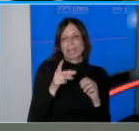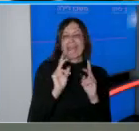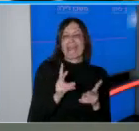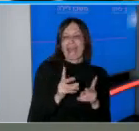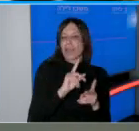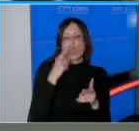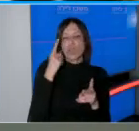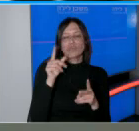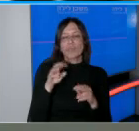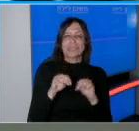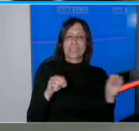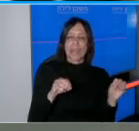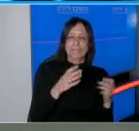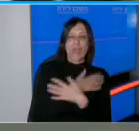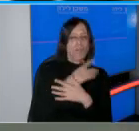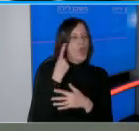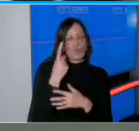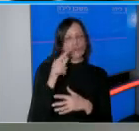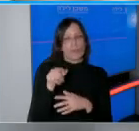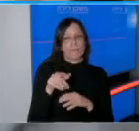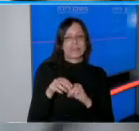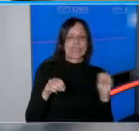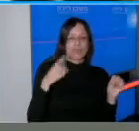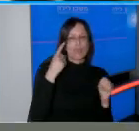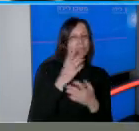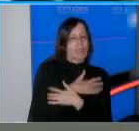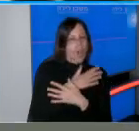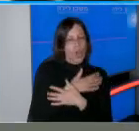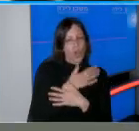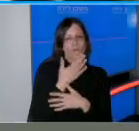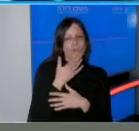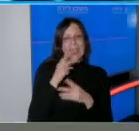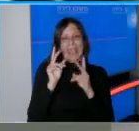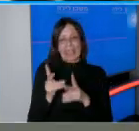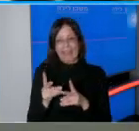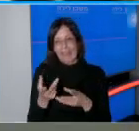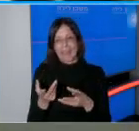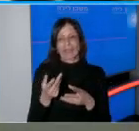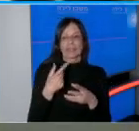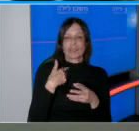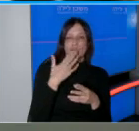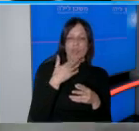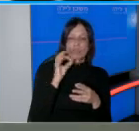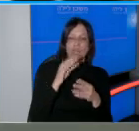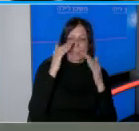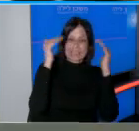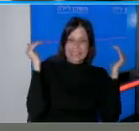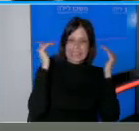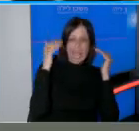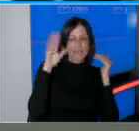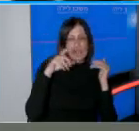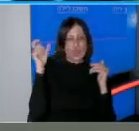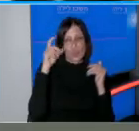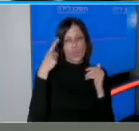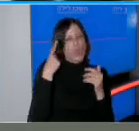מזרחים, המרוקאים לא ידעו שהם מזרחים, ידעו שהם יהודי מרוקו ויהודי עיראק ויהודי מצרים ויהודי טורקיה. הם לא